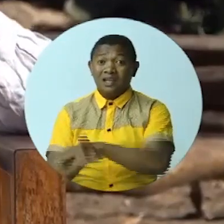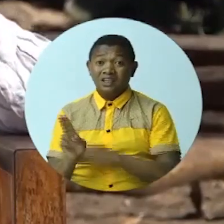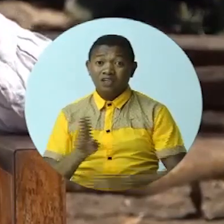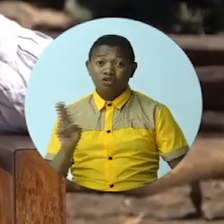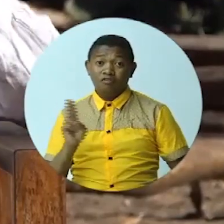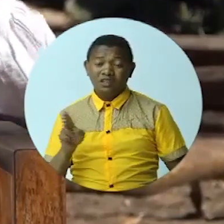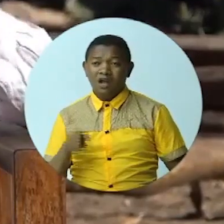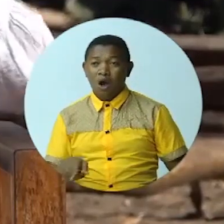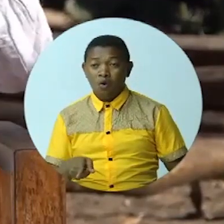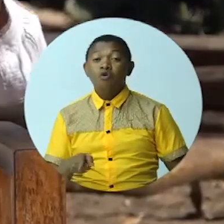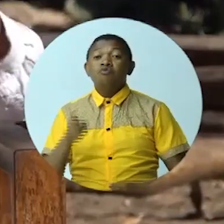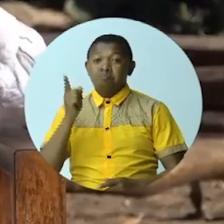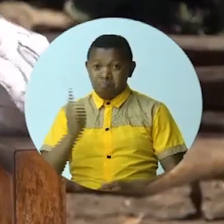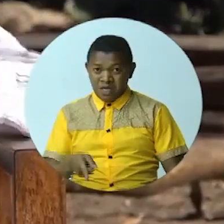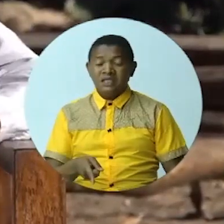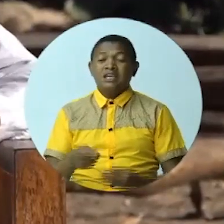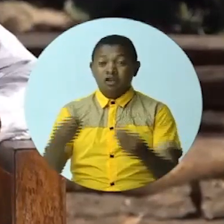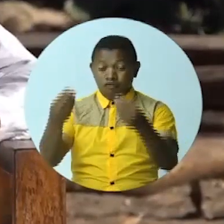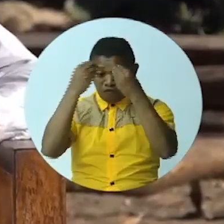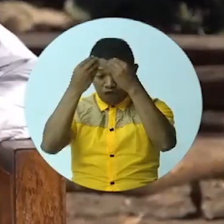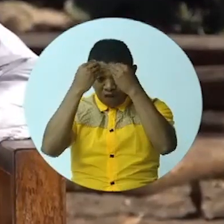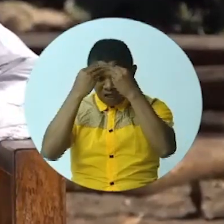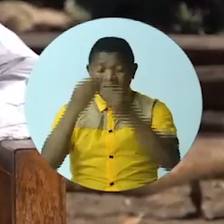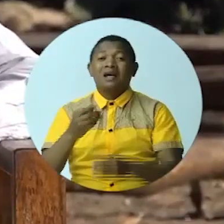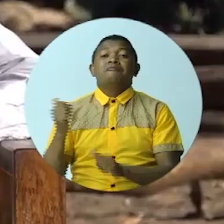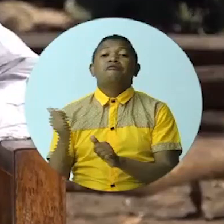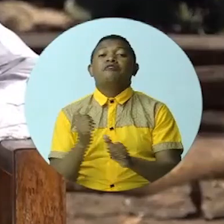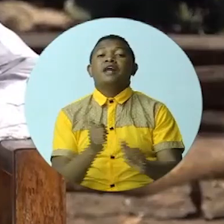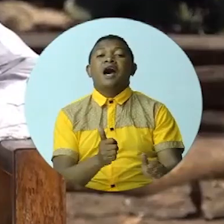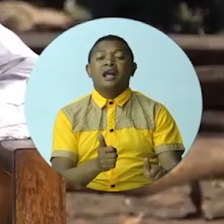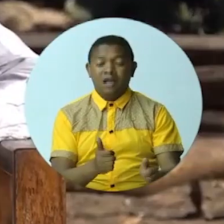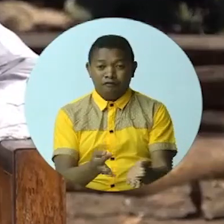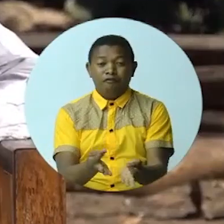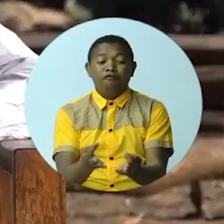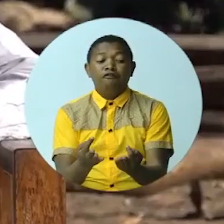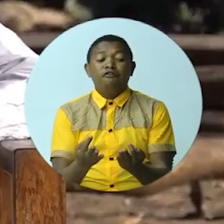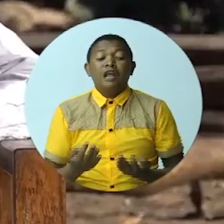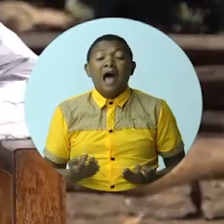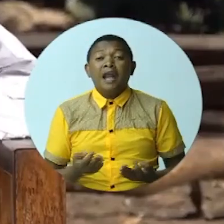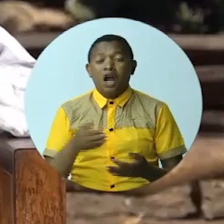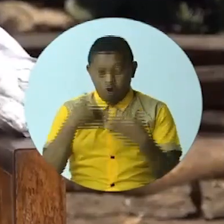misy fiofanana mifanaraka amin'ny filainy ny olona aty amin'ny faritra.